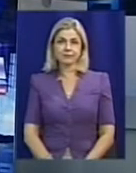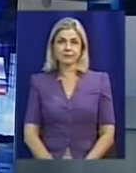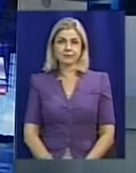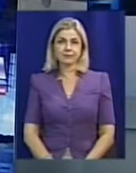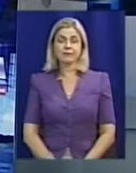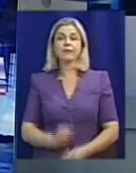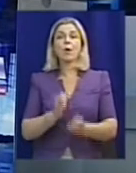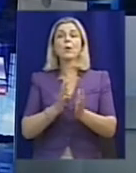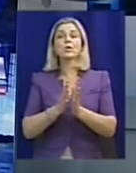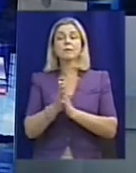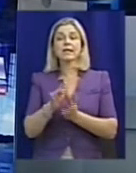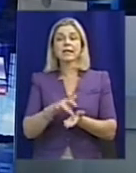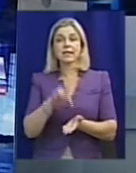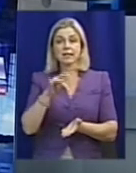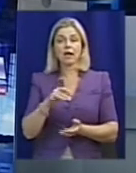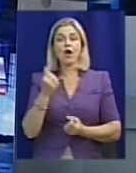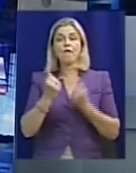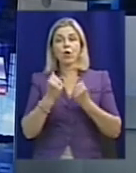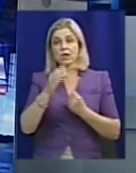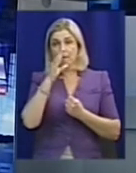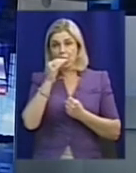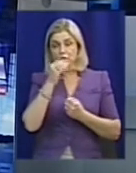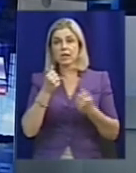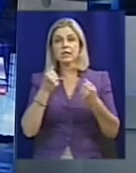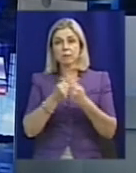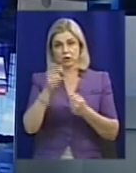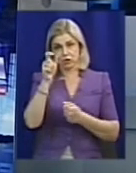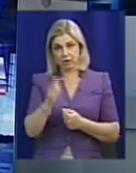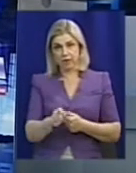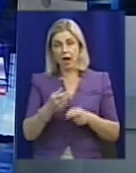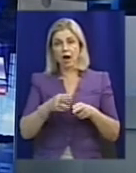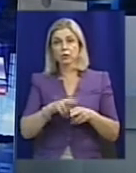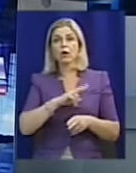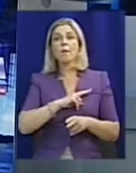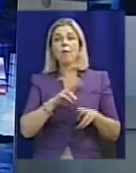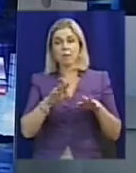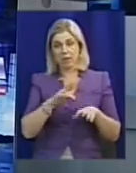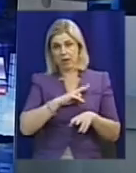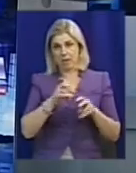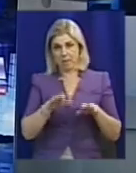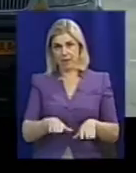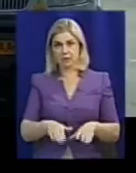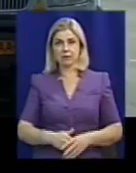На проспекту Центральному водій маршрутного таксі збив чоловіка, який помер на місці.